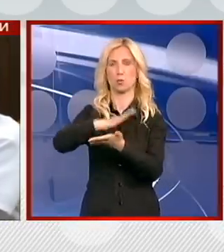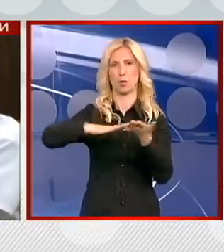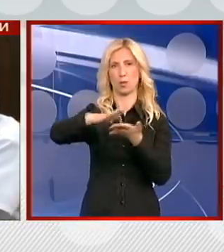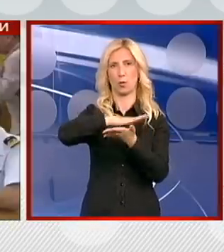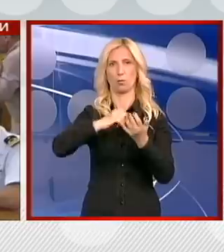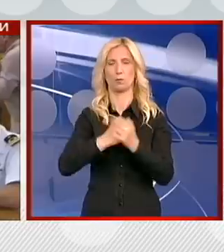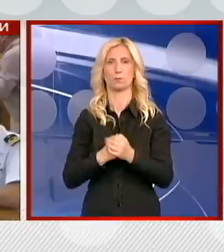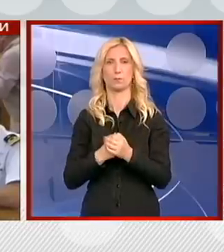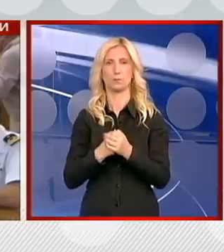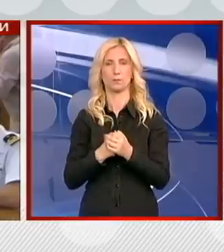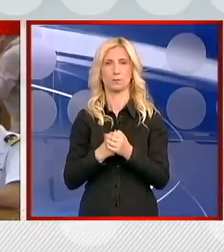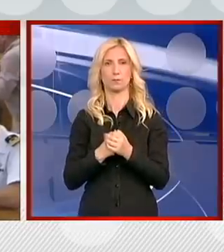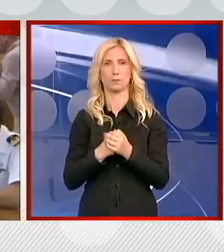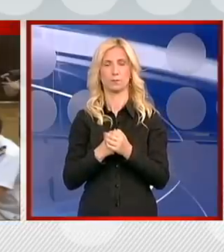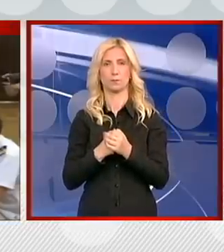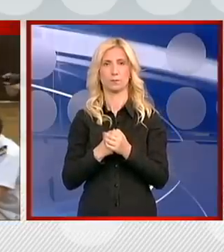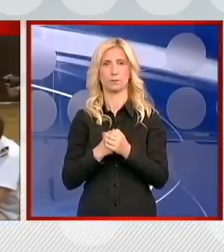regionu.